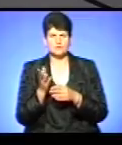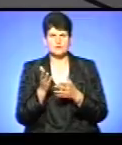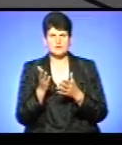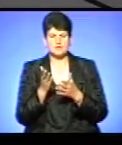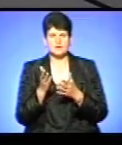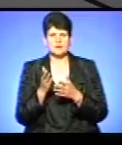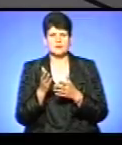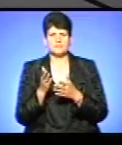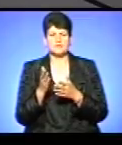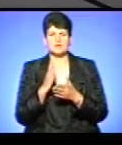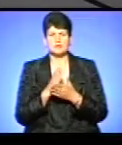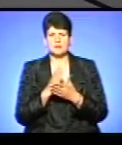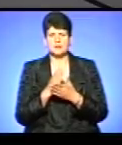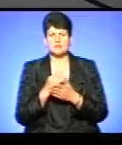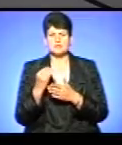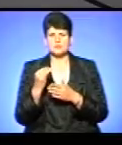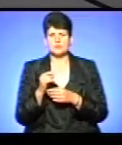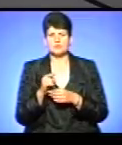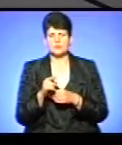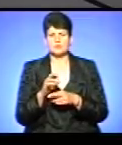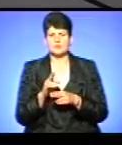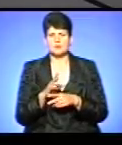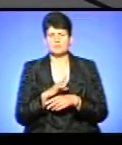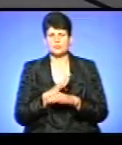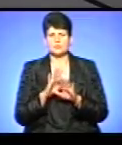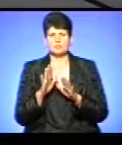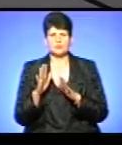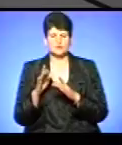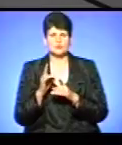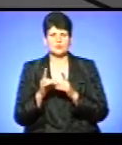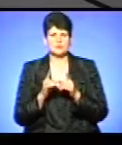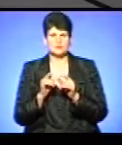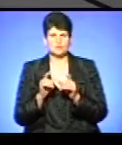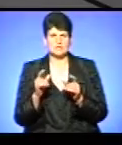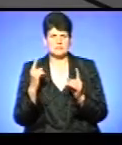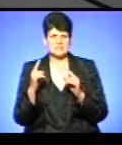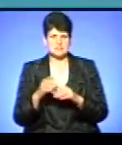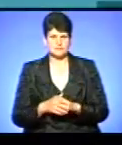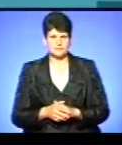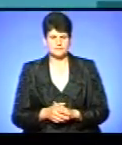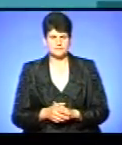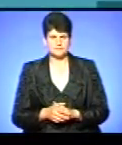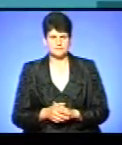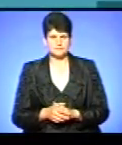короткий дайджест і передісторія того, як відбувалися події щодо реорганізації школи мистецтв.